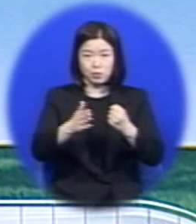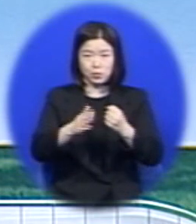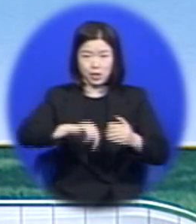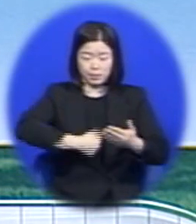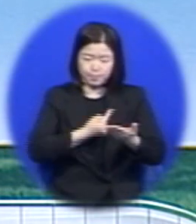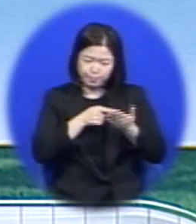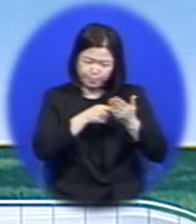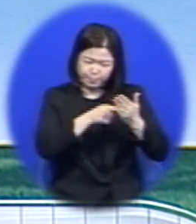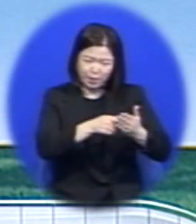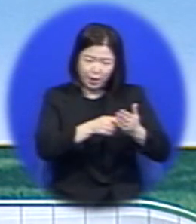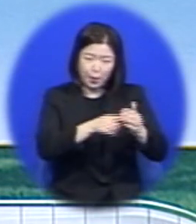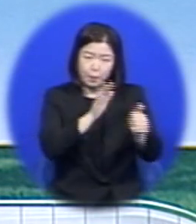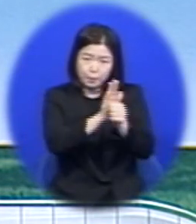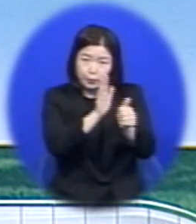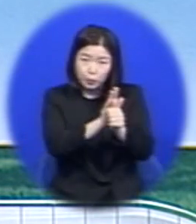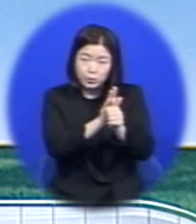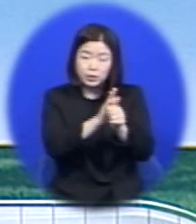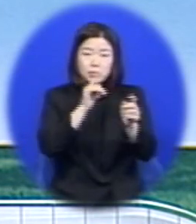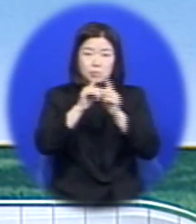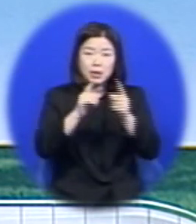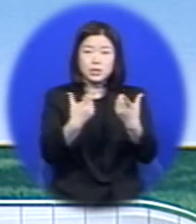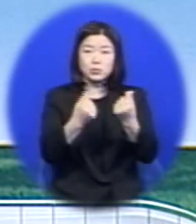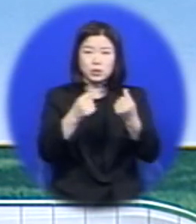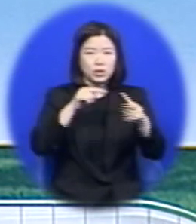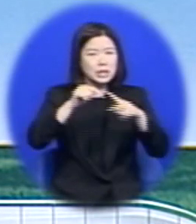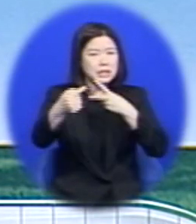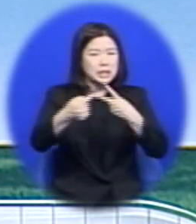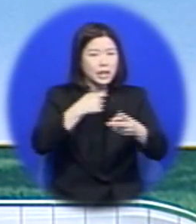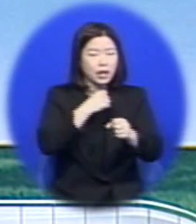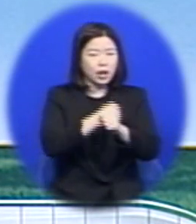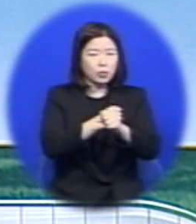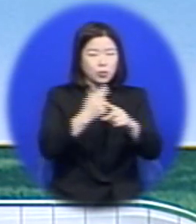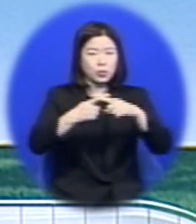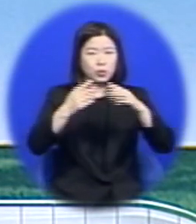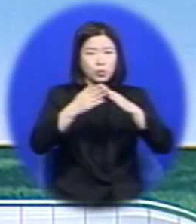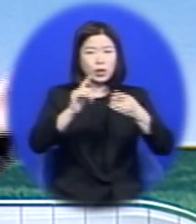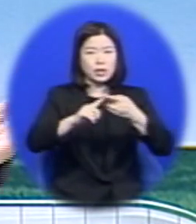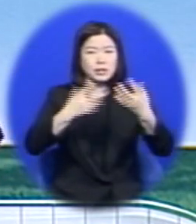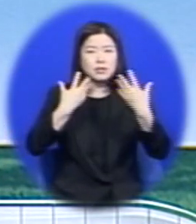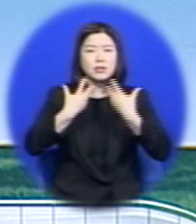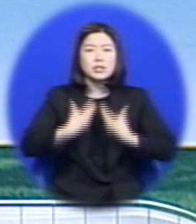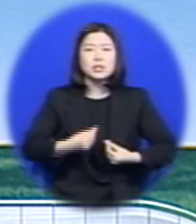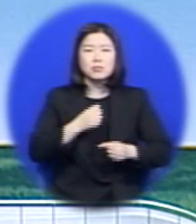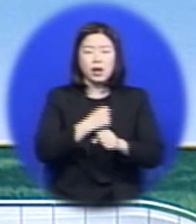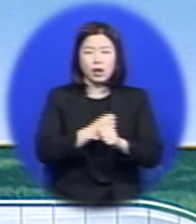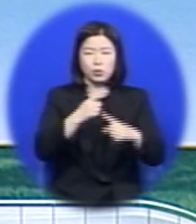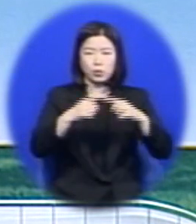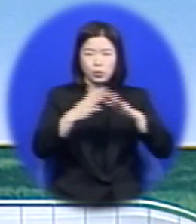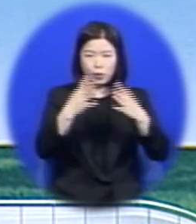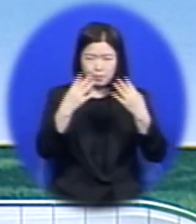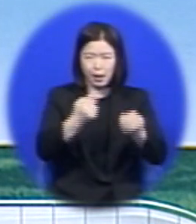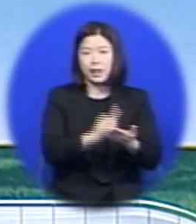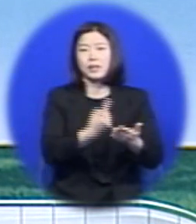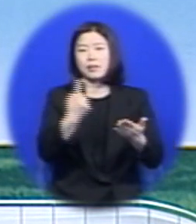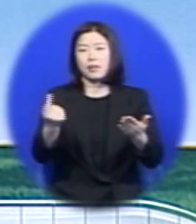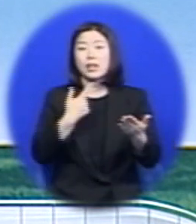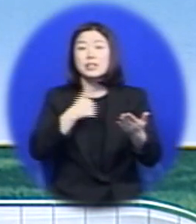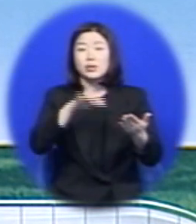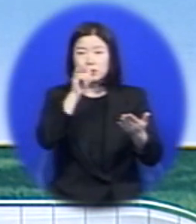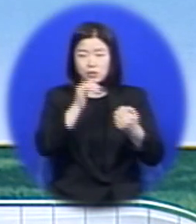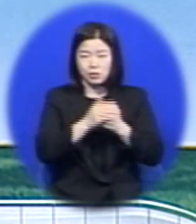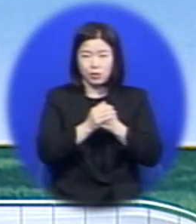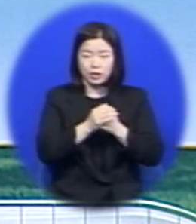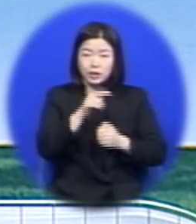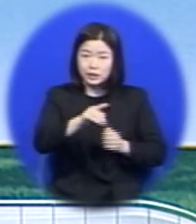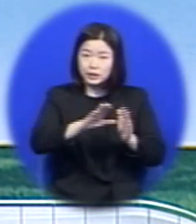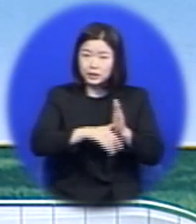옹호하는 것처럼 그렇게 이해하고 교회에 대해서 실망하고 교회를 많이 떠났었습니다. 그때 저